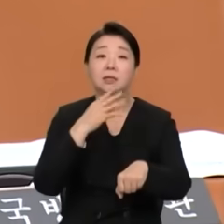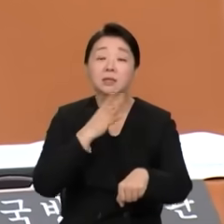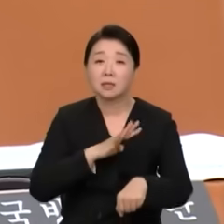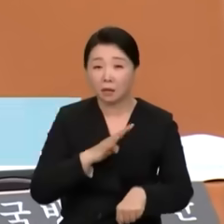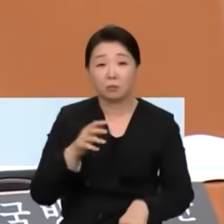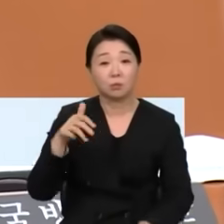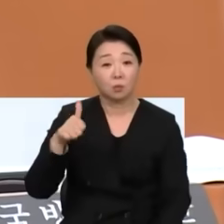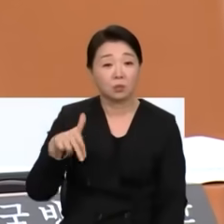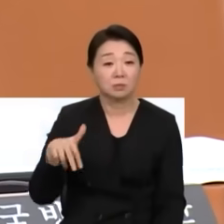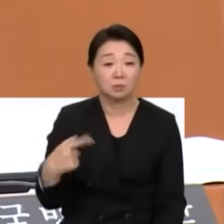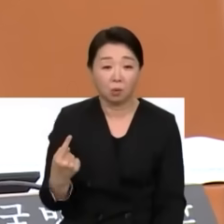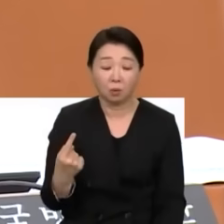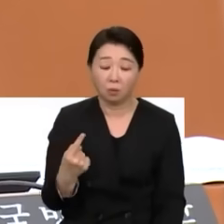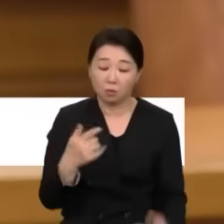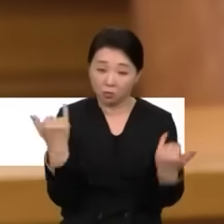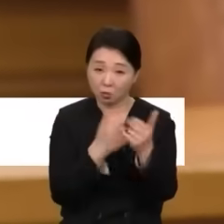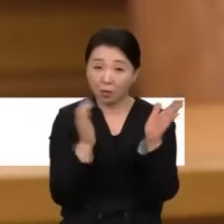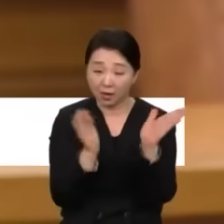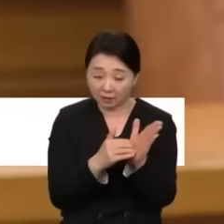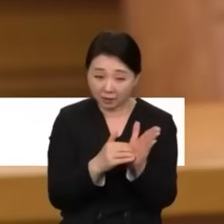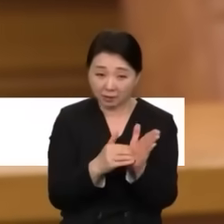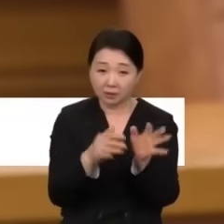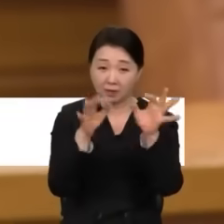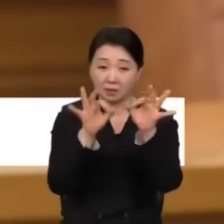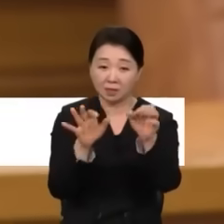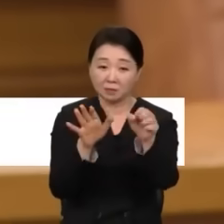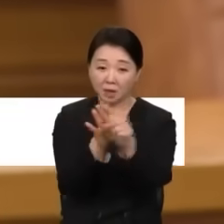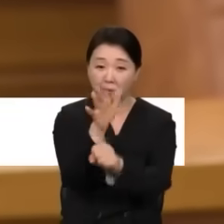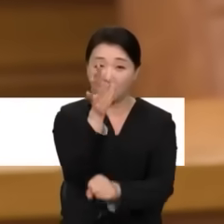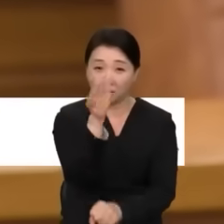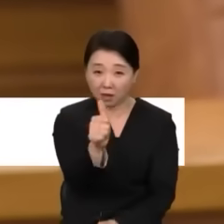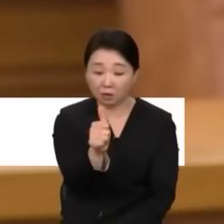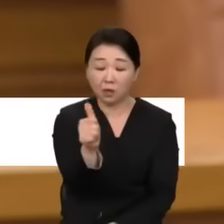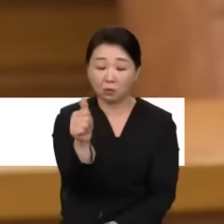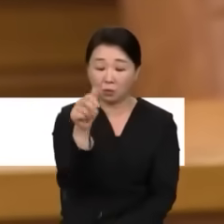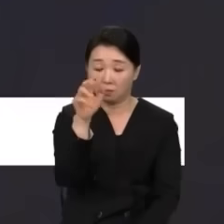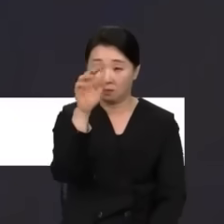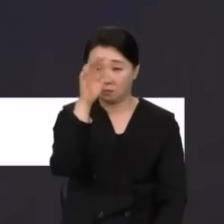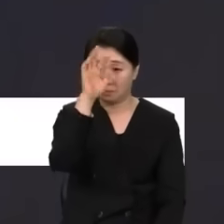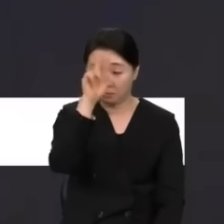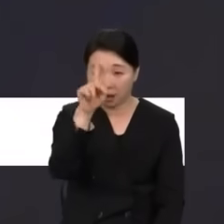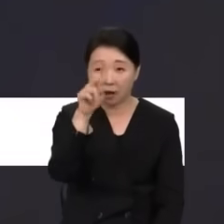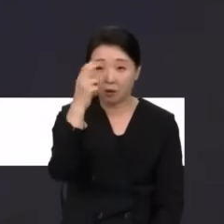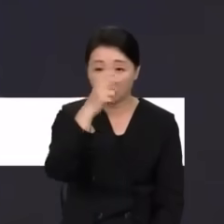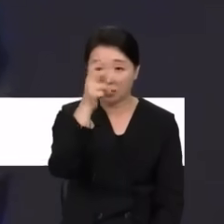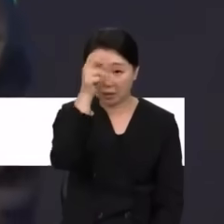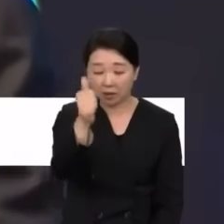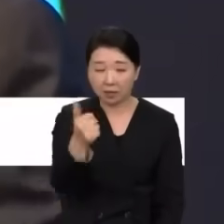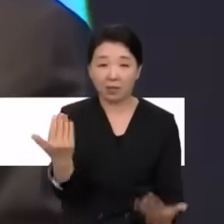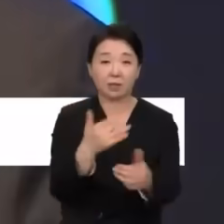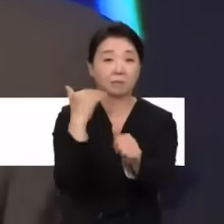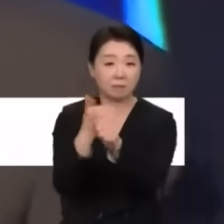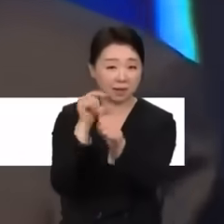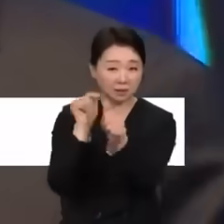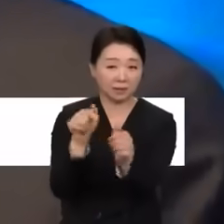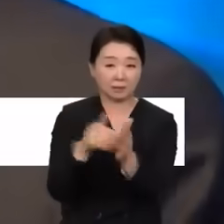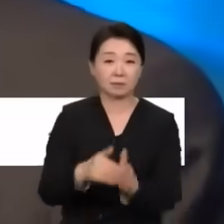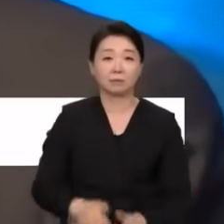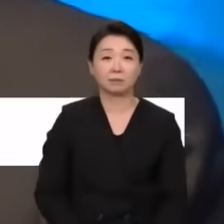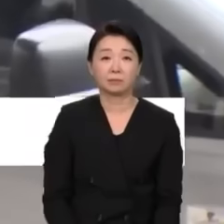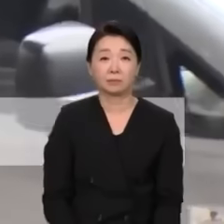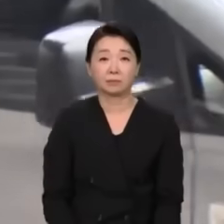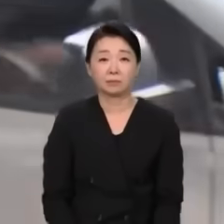뒤 이종섭 장관은 김계환 해병대 사령관을 통해 박정훈 수사단장에 대한 보직 해임을 지시한 것으로